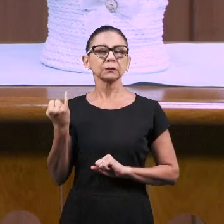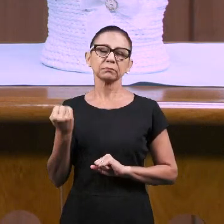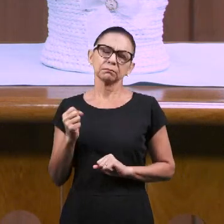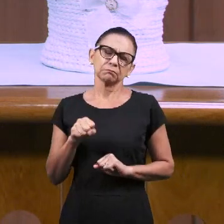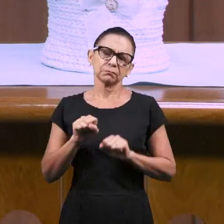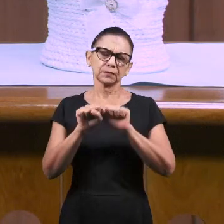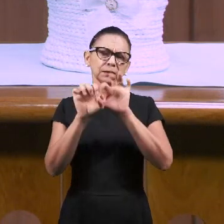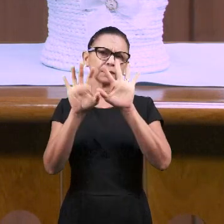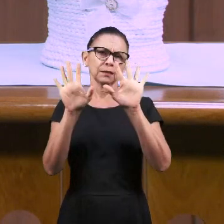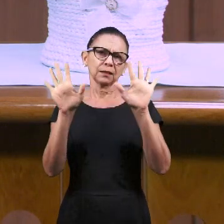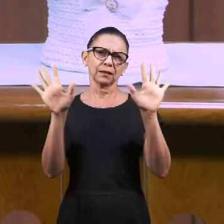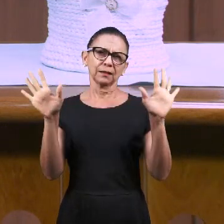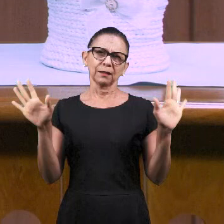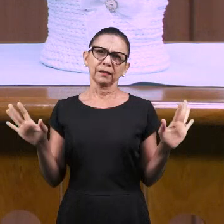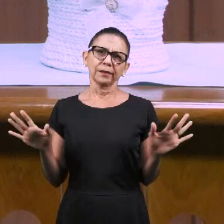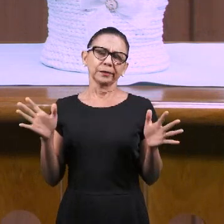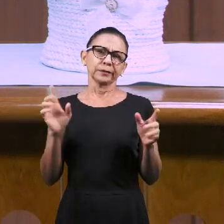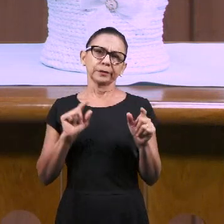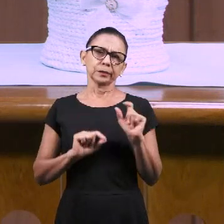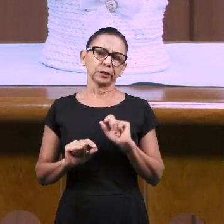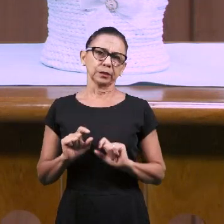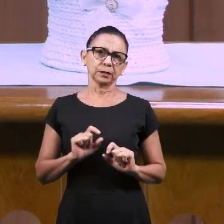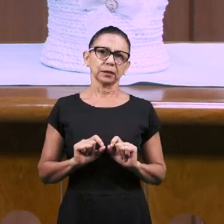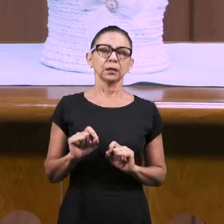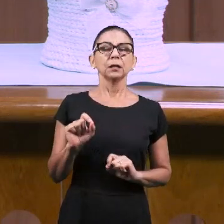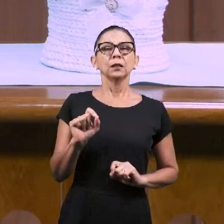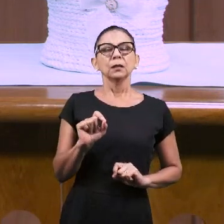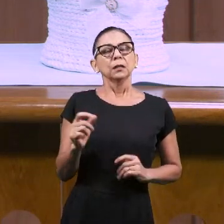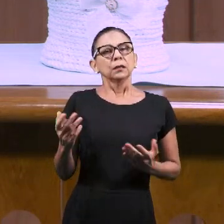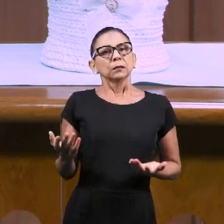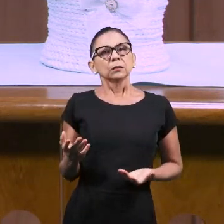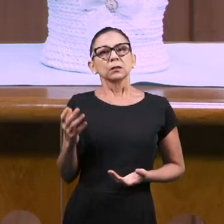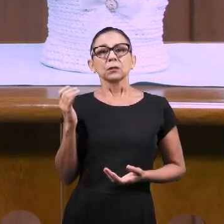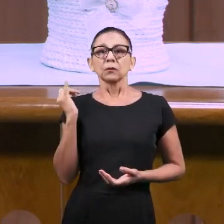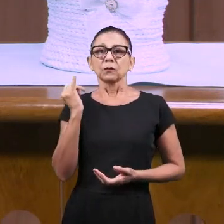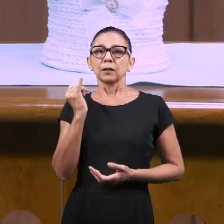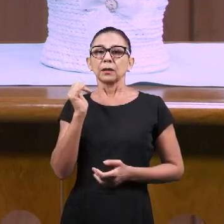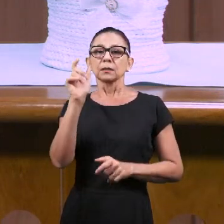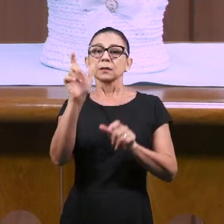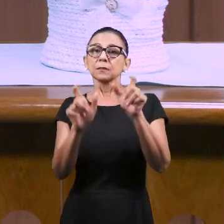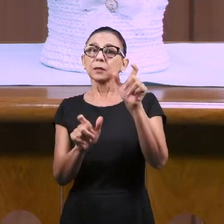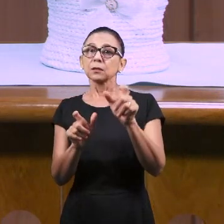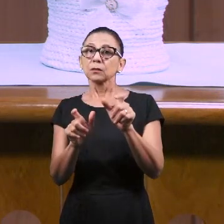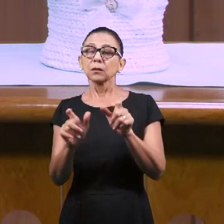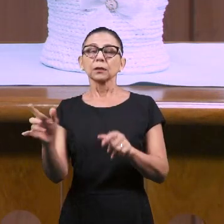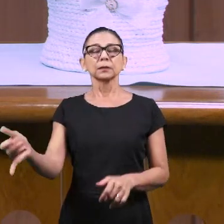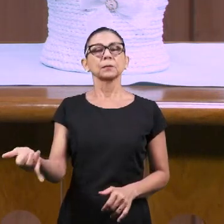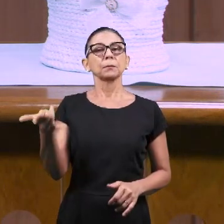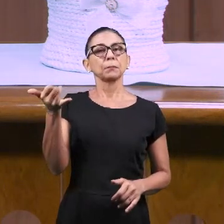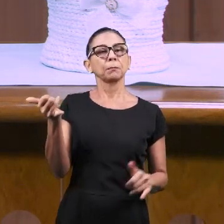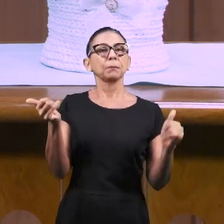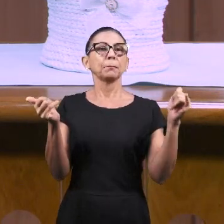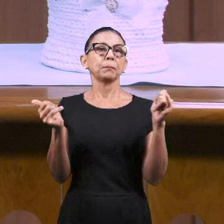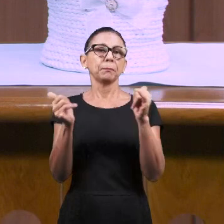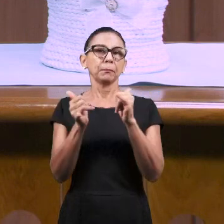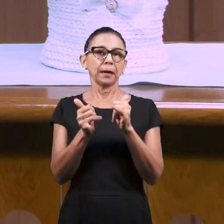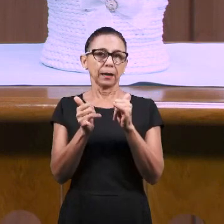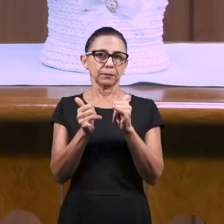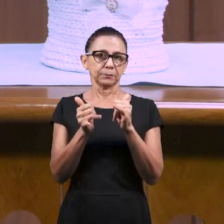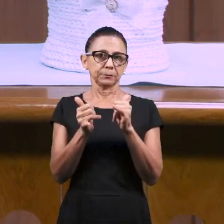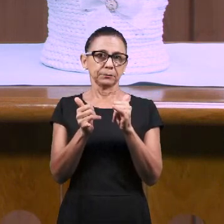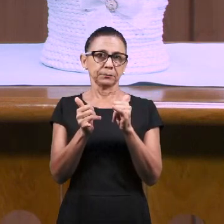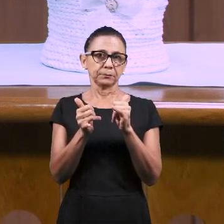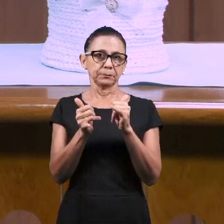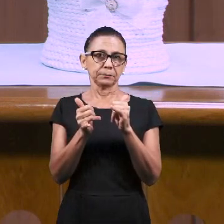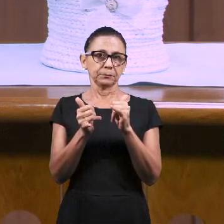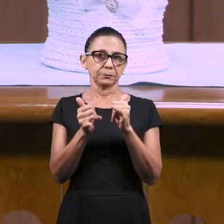important. Bien évidemment, nous ne parlons pas de cela. Nous sommes toujours à répondre à des personnes